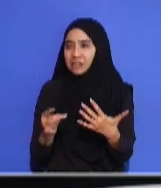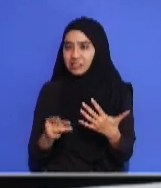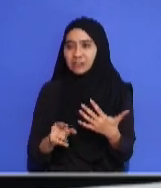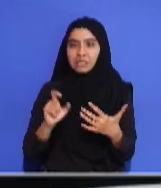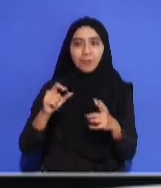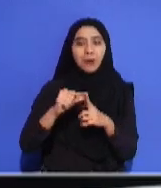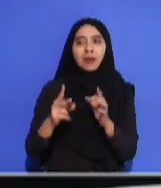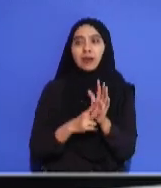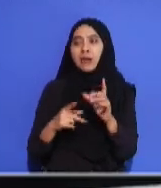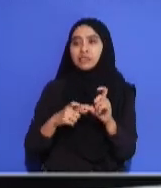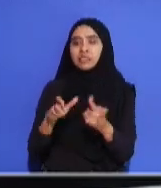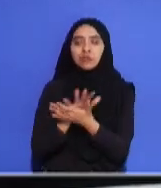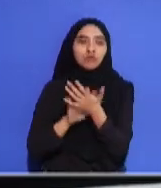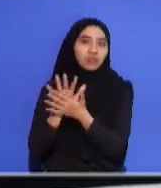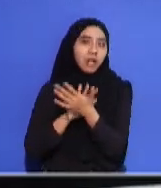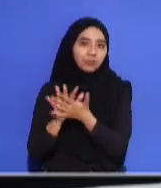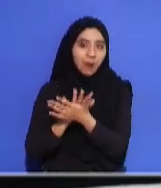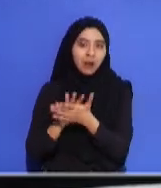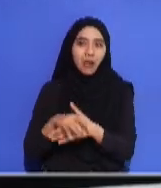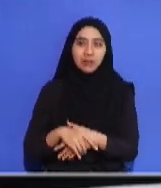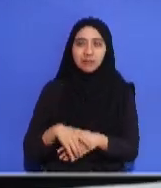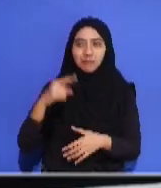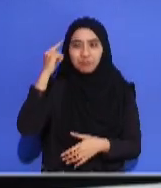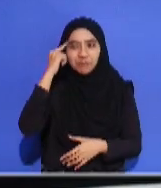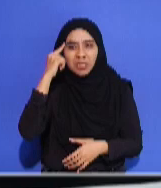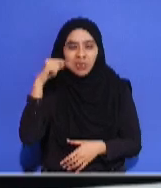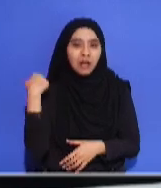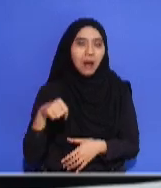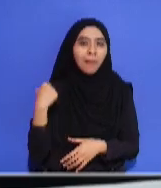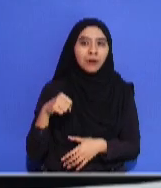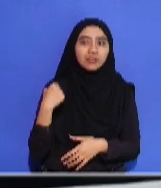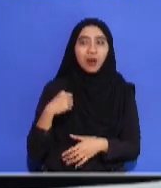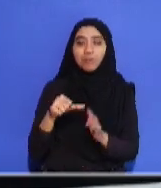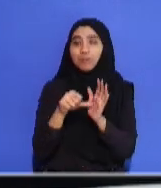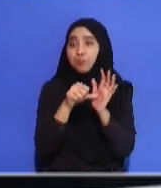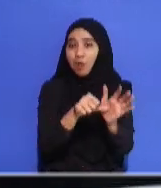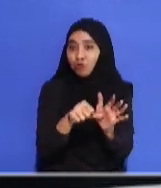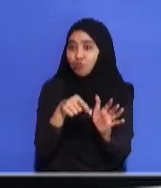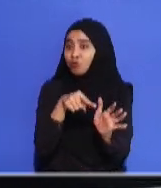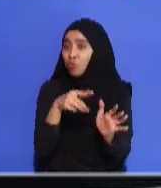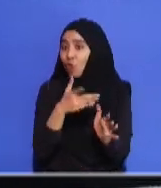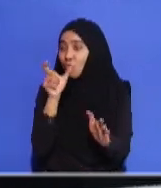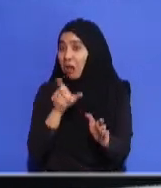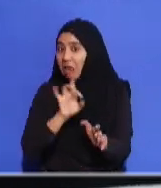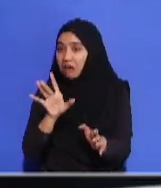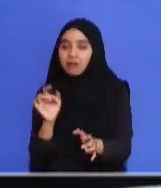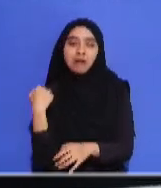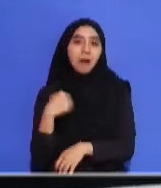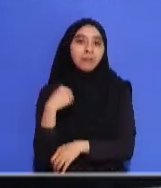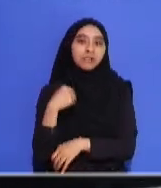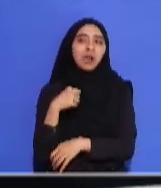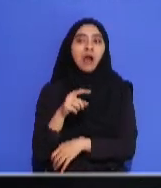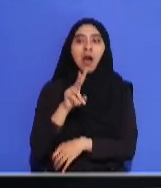akuntabel jadi Tidak ada satu pun Saya kira yang akan bisa membantu kecuali dirinya sendiriitu jangan jangan